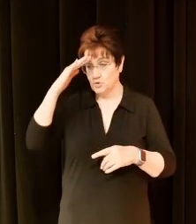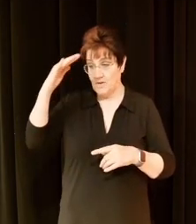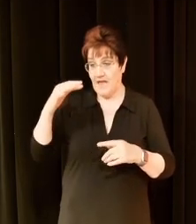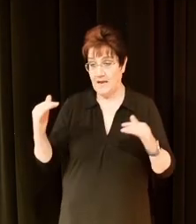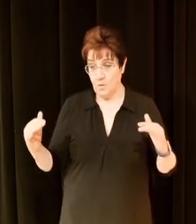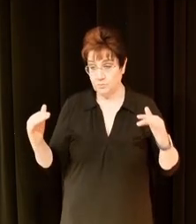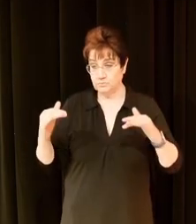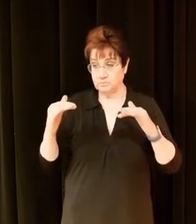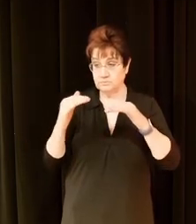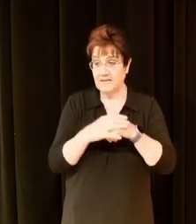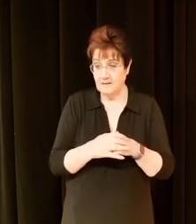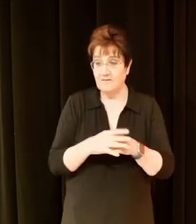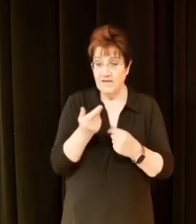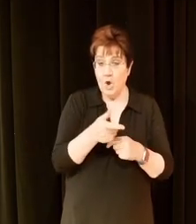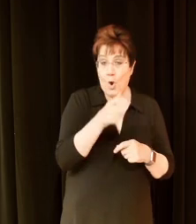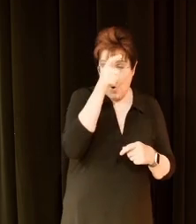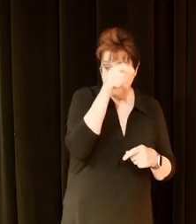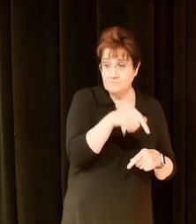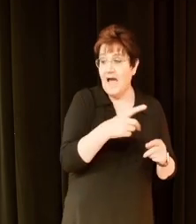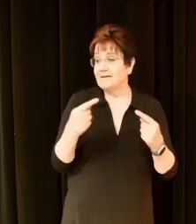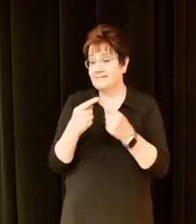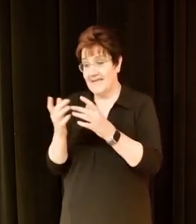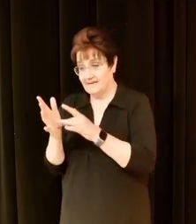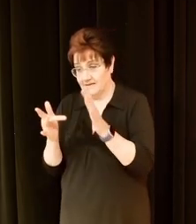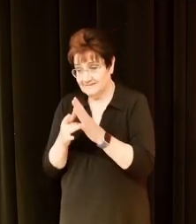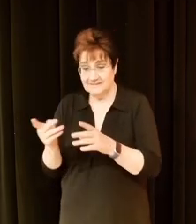die Osmanen gegen die Christen gekämpft und haben versucht